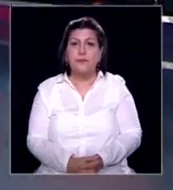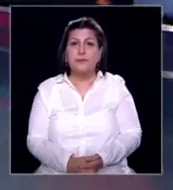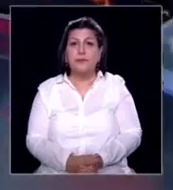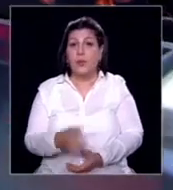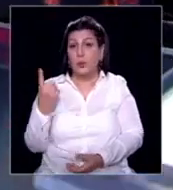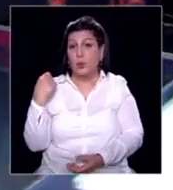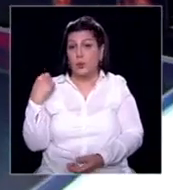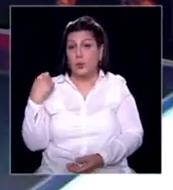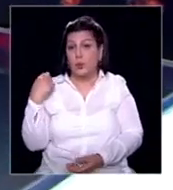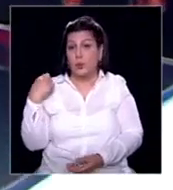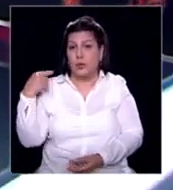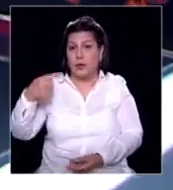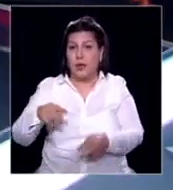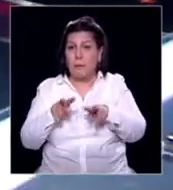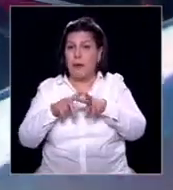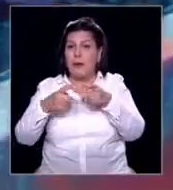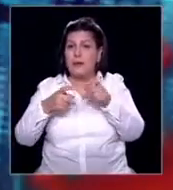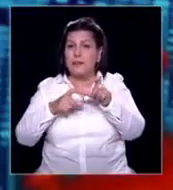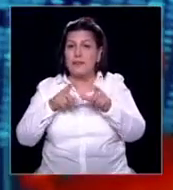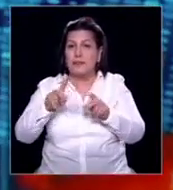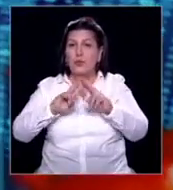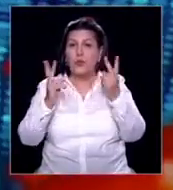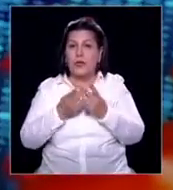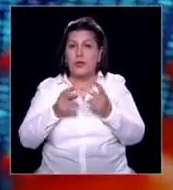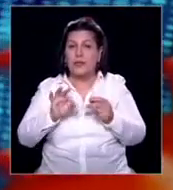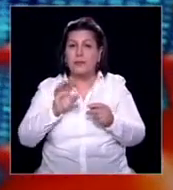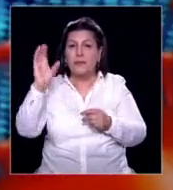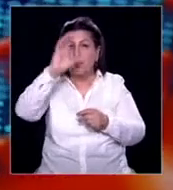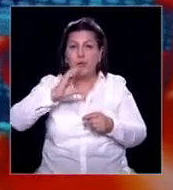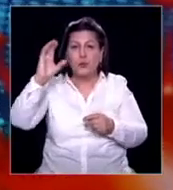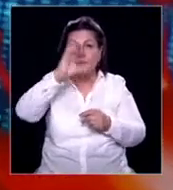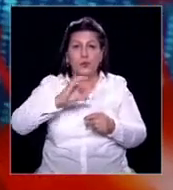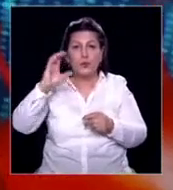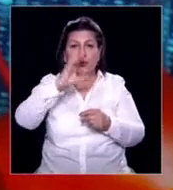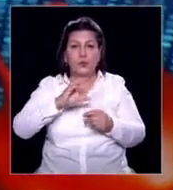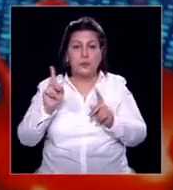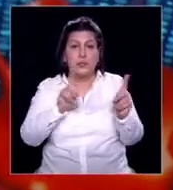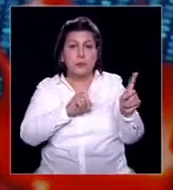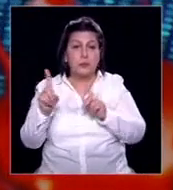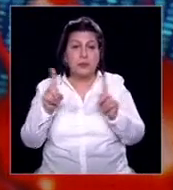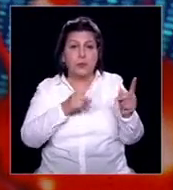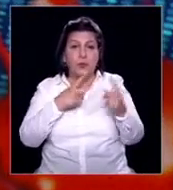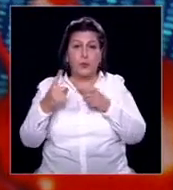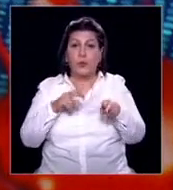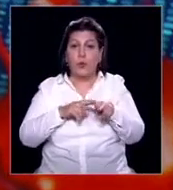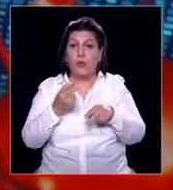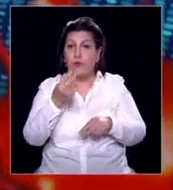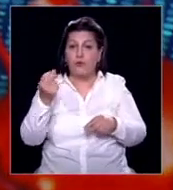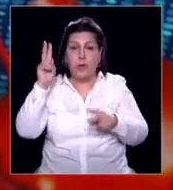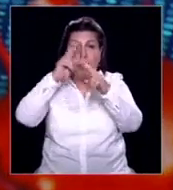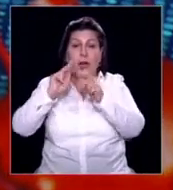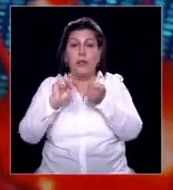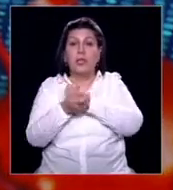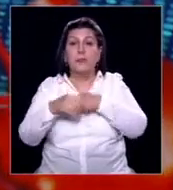efendim düne kadar Mars'ta koloni kurma hayali kuran dünya şimdi tuvalet kağıdı için birbirine giriyor. Koronavirüs sadece hayalleri